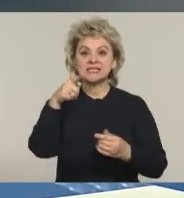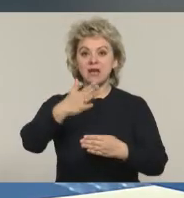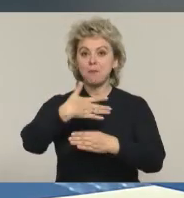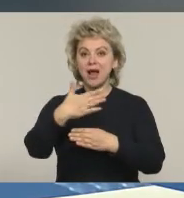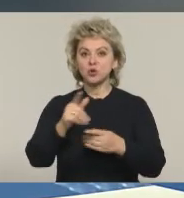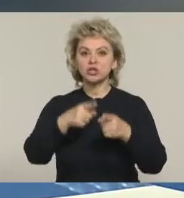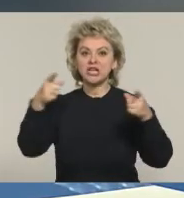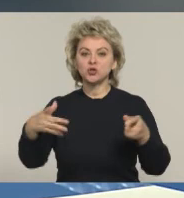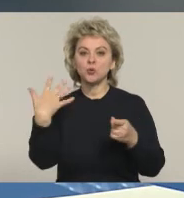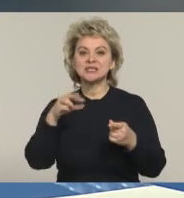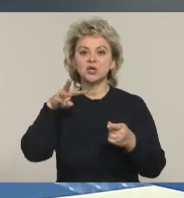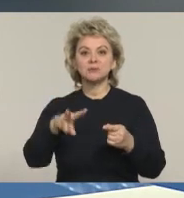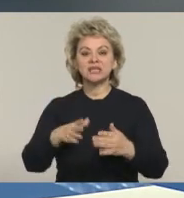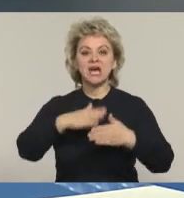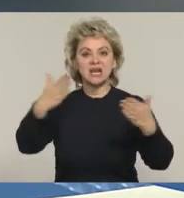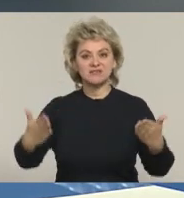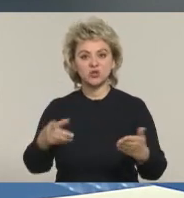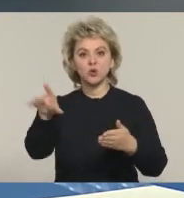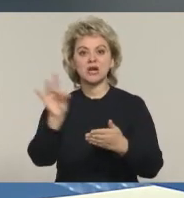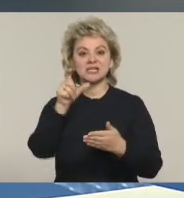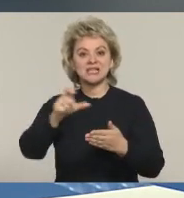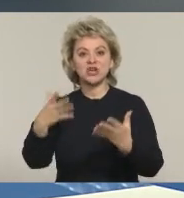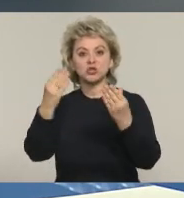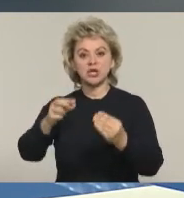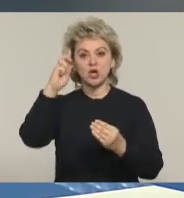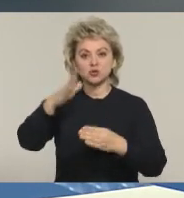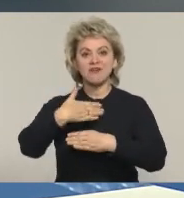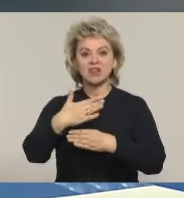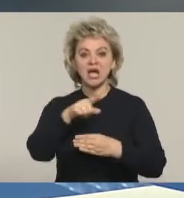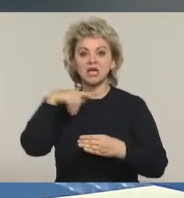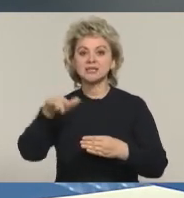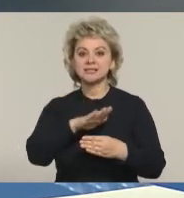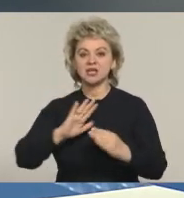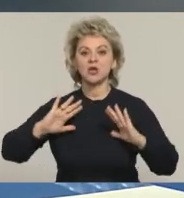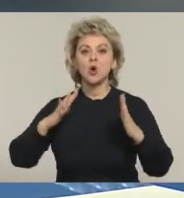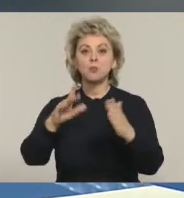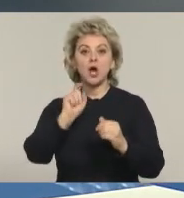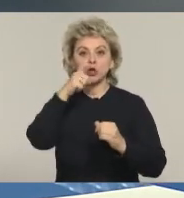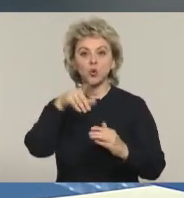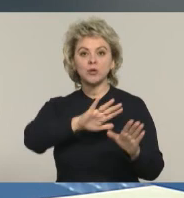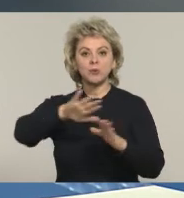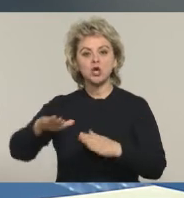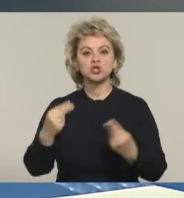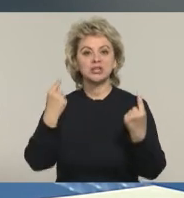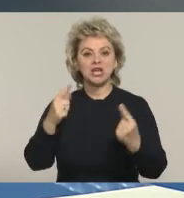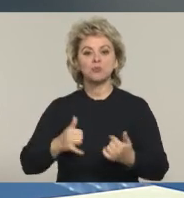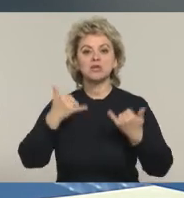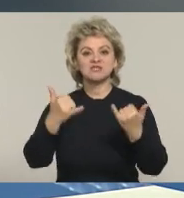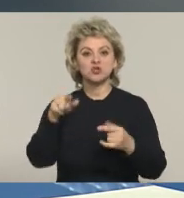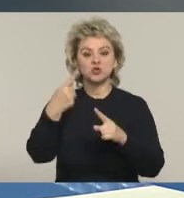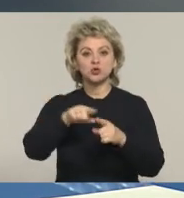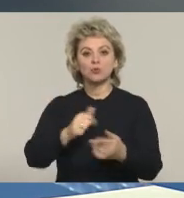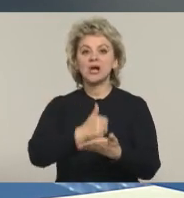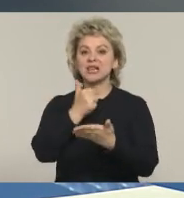Трехцветное полотнище длиной в 50 метров развернули ростовчане в День государственного флага России. В парке Горького прошли торжества,